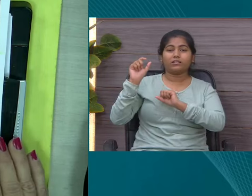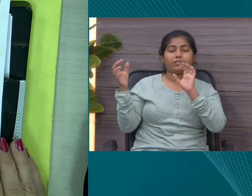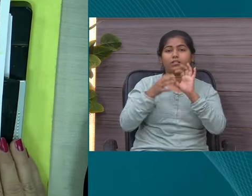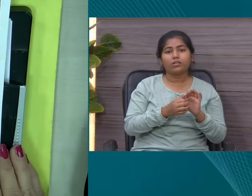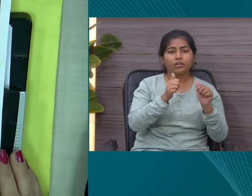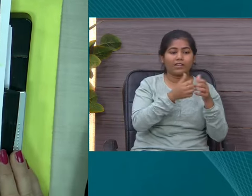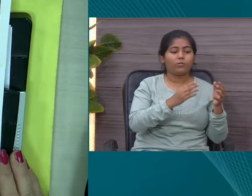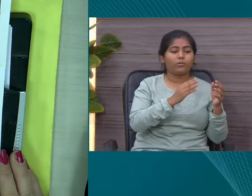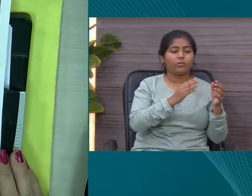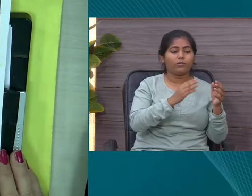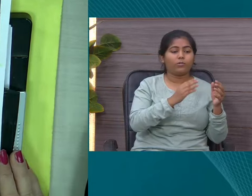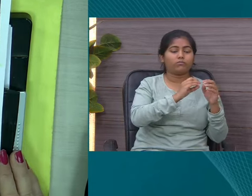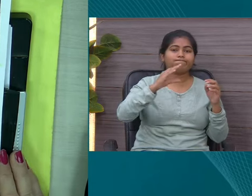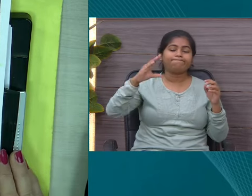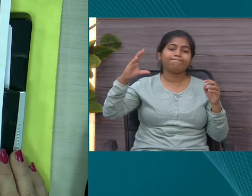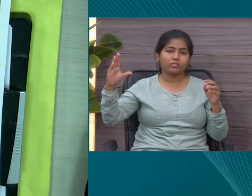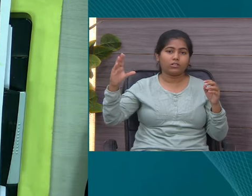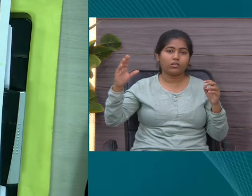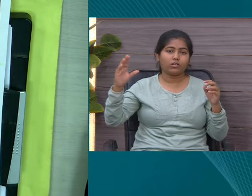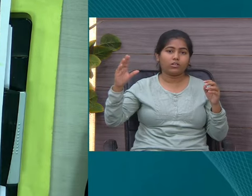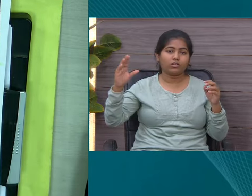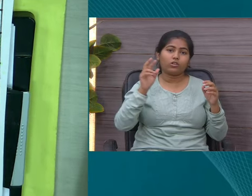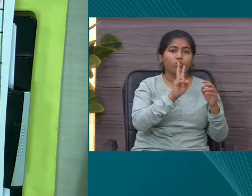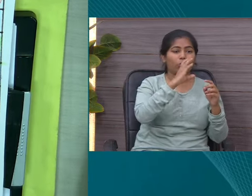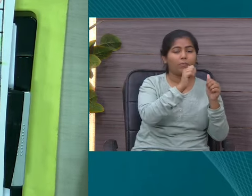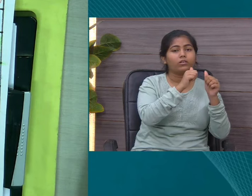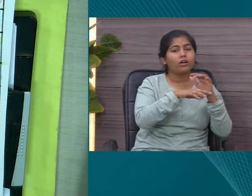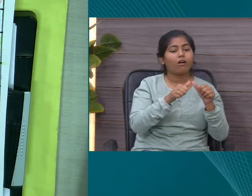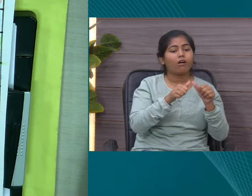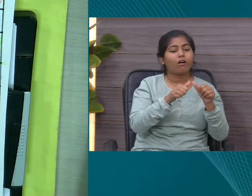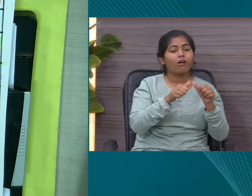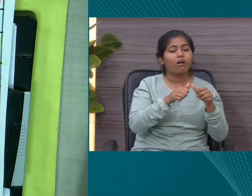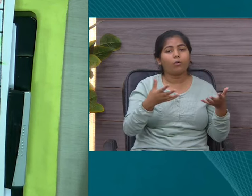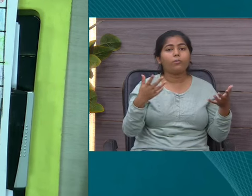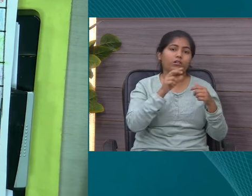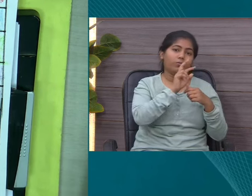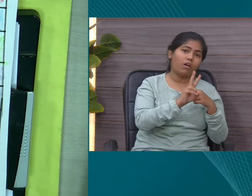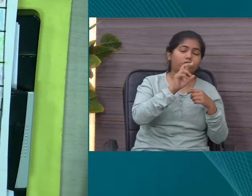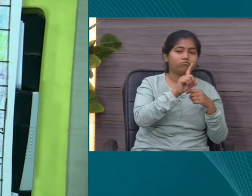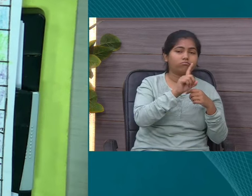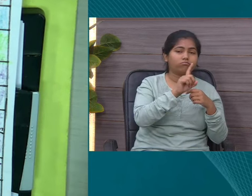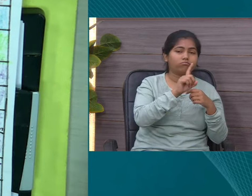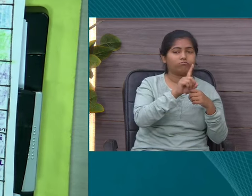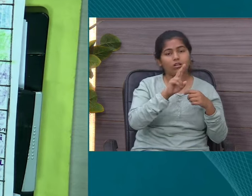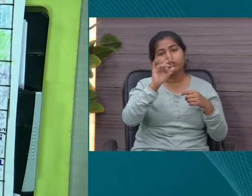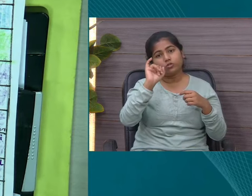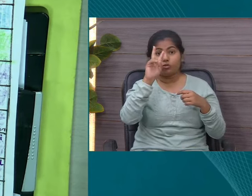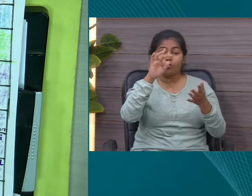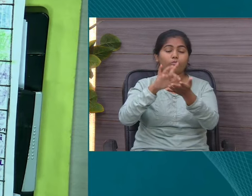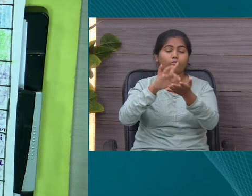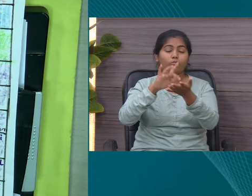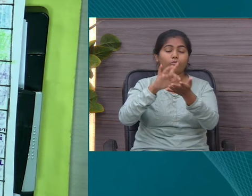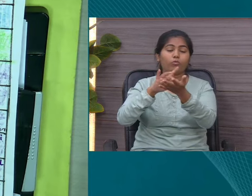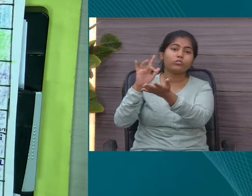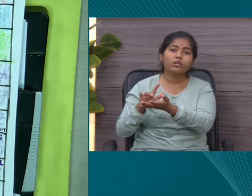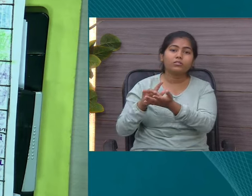हुए एटॉमिक मास से लगाया था, तो 2 एटॉमिक मास है, कार्बन 12 भी है, कार्बन 14 भी है, तो उसे 2 पोजीशन मिलने चाहिए थे, है ना, बट वो तो